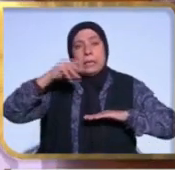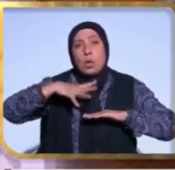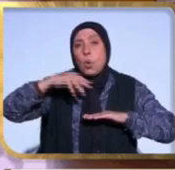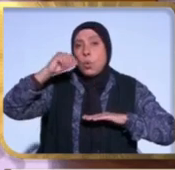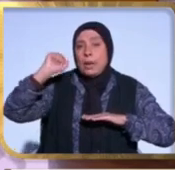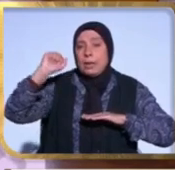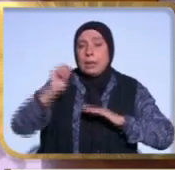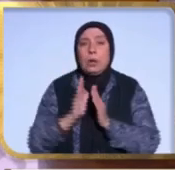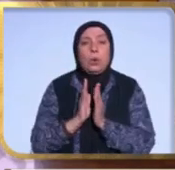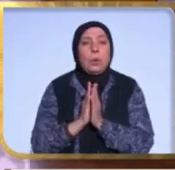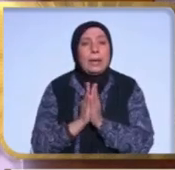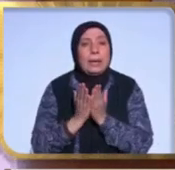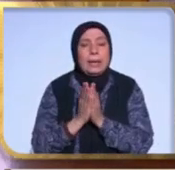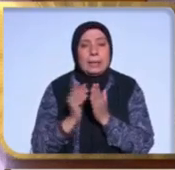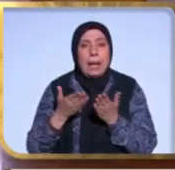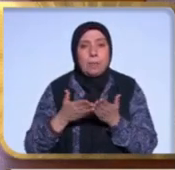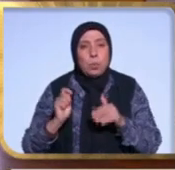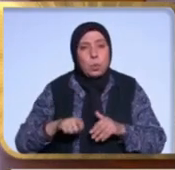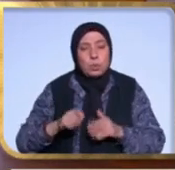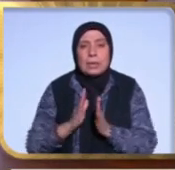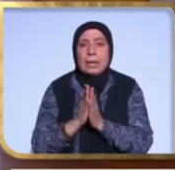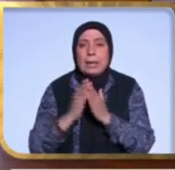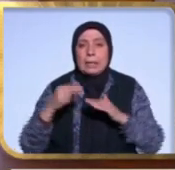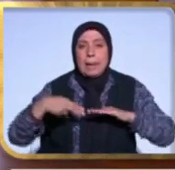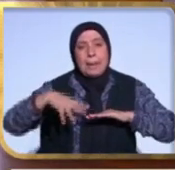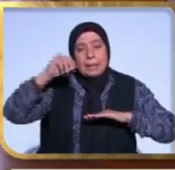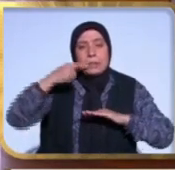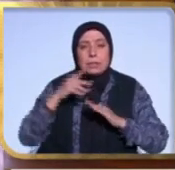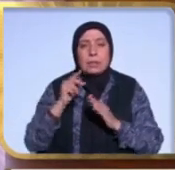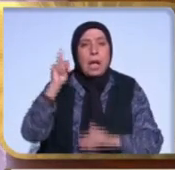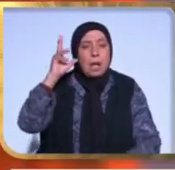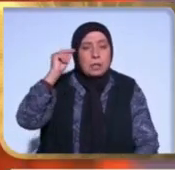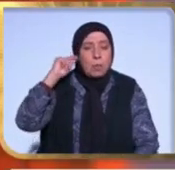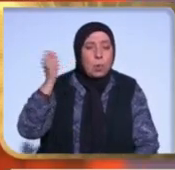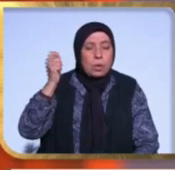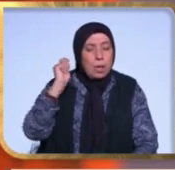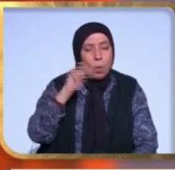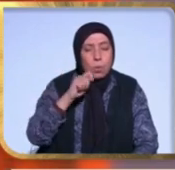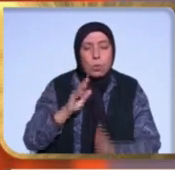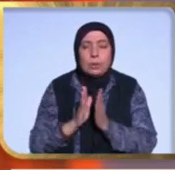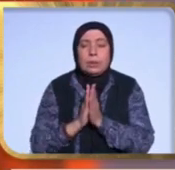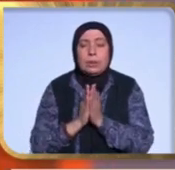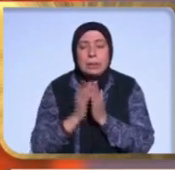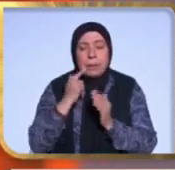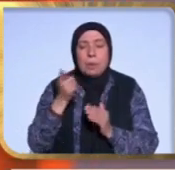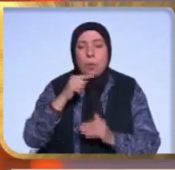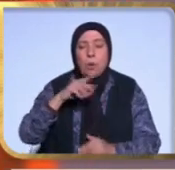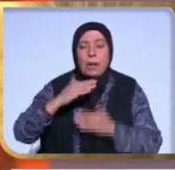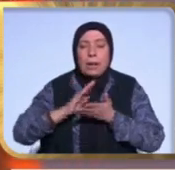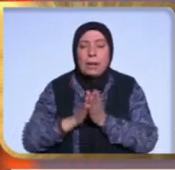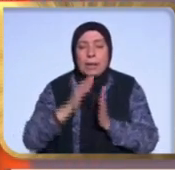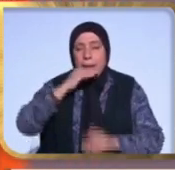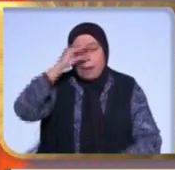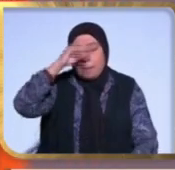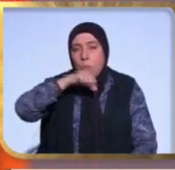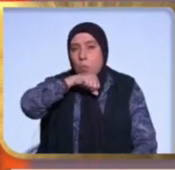وروحك وبتوراة موسى وإنجيل عيسى وزبور داود وفرقان محمد صلى الله عليه